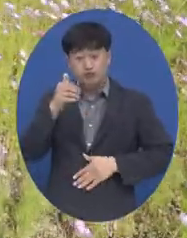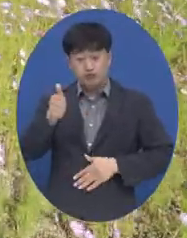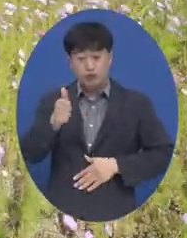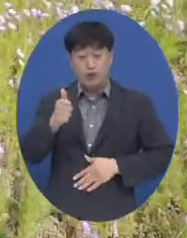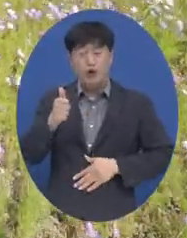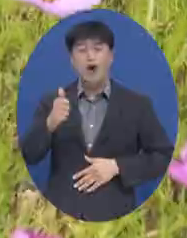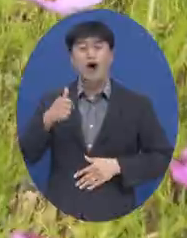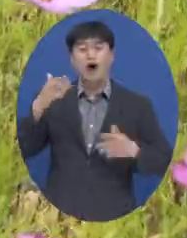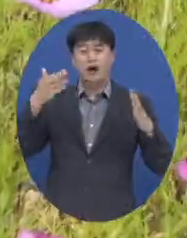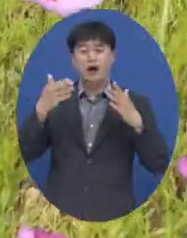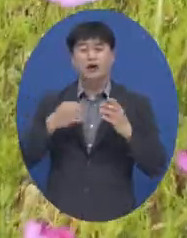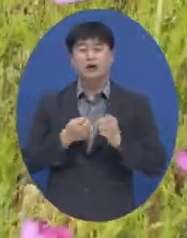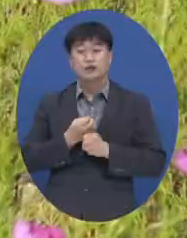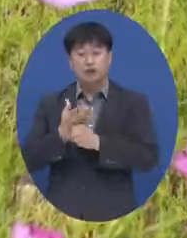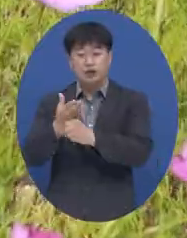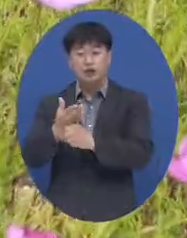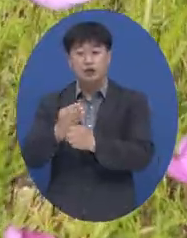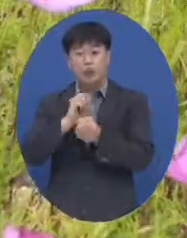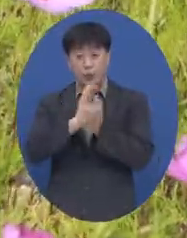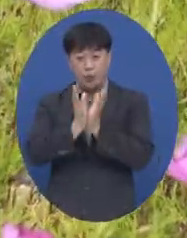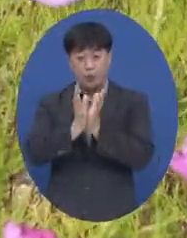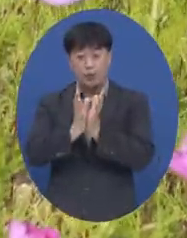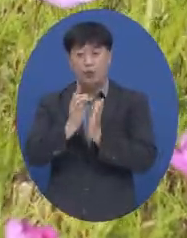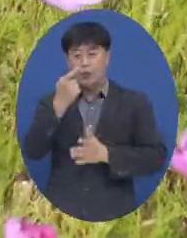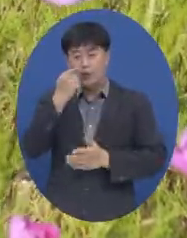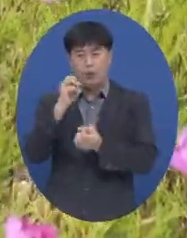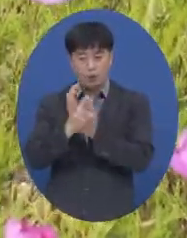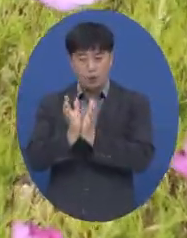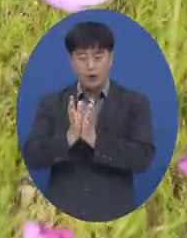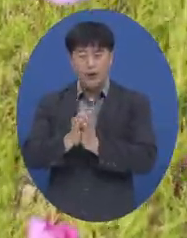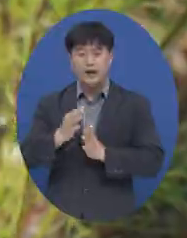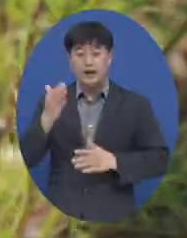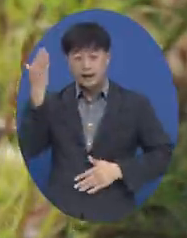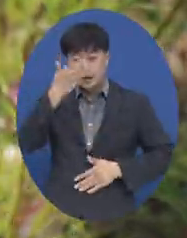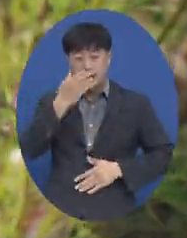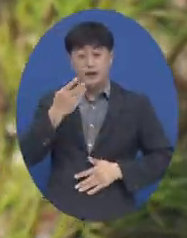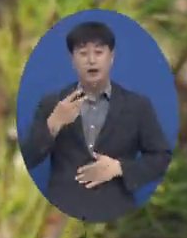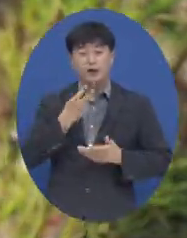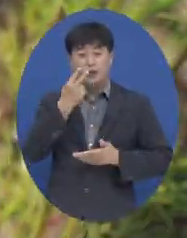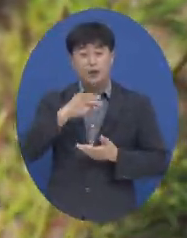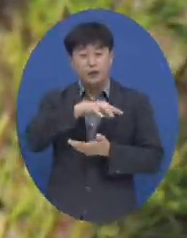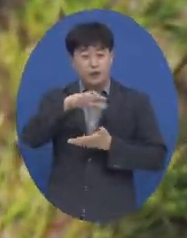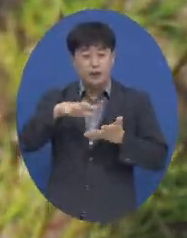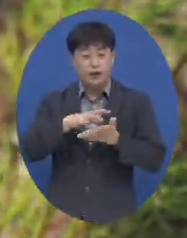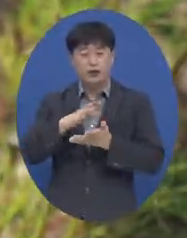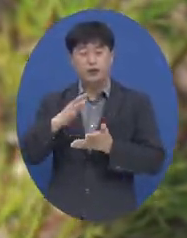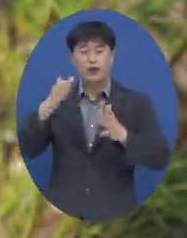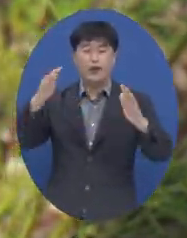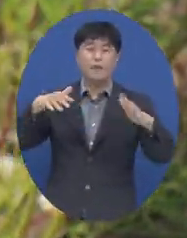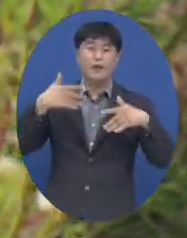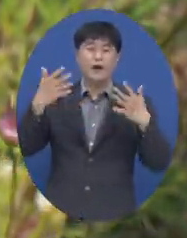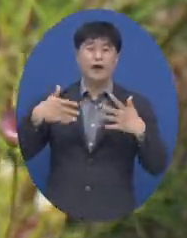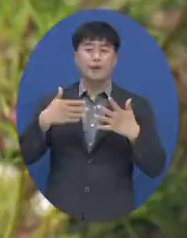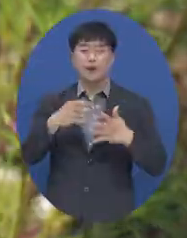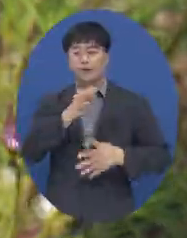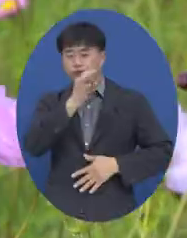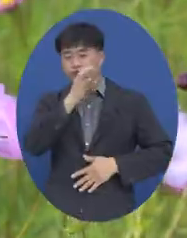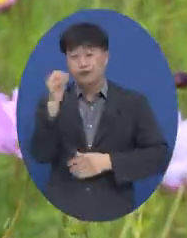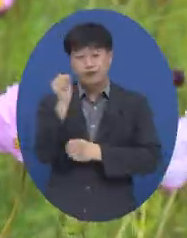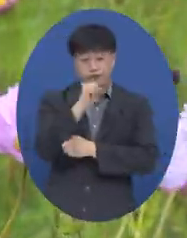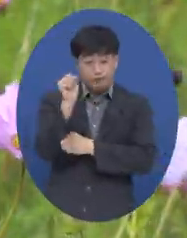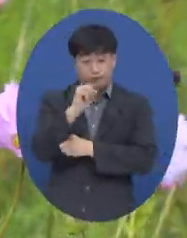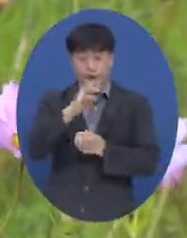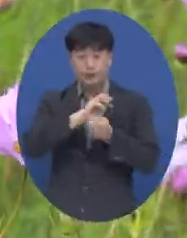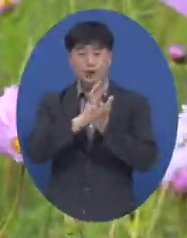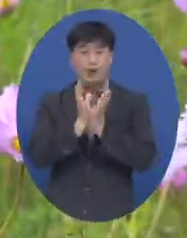주인공은 가을의 전령사 코스모스입니다. 청량한 공기와 섞여 산들산들 불어대는 바람에 수줍게